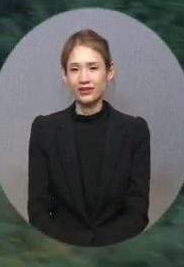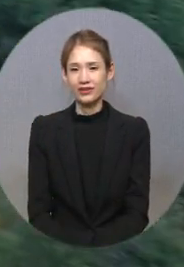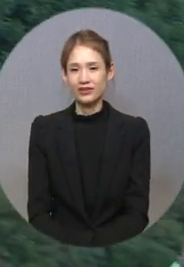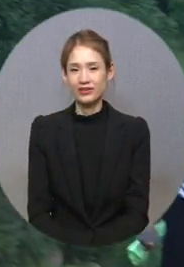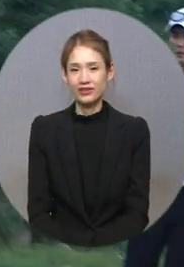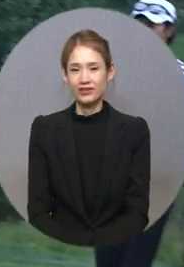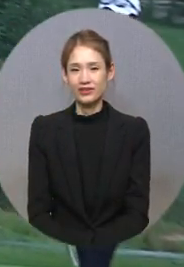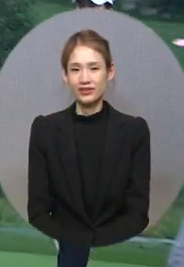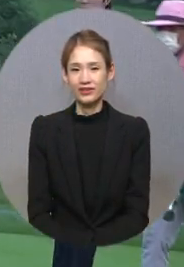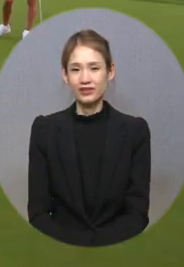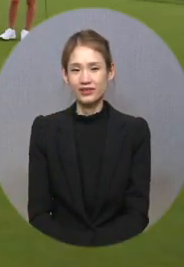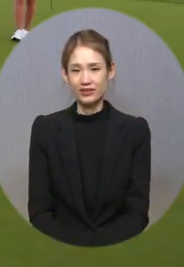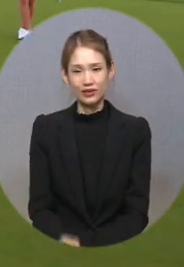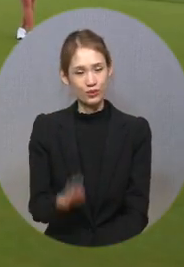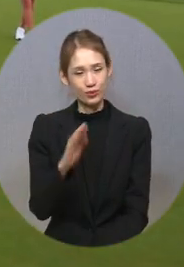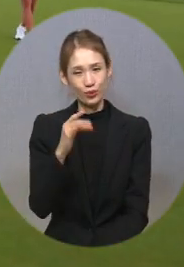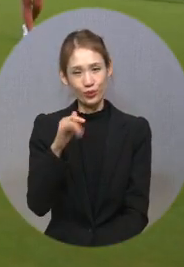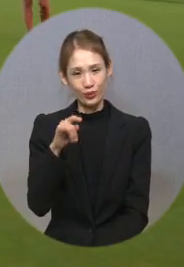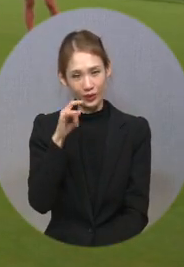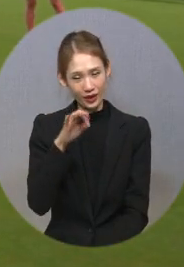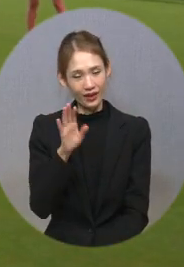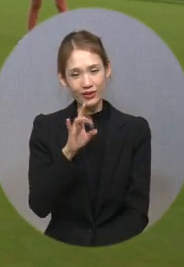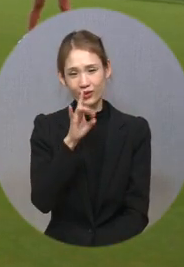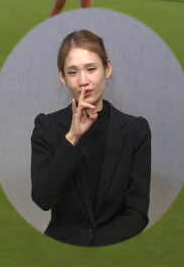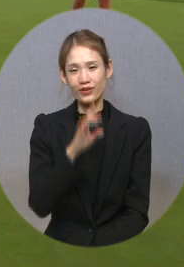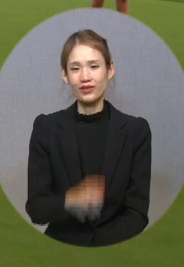우와, 앞 보게 하기도 힘들겠다.